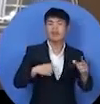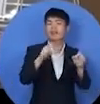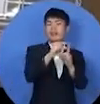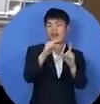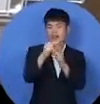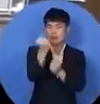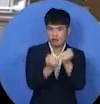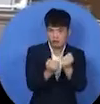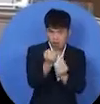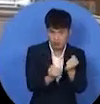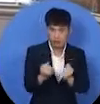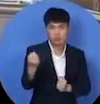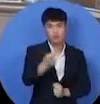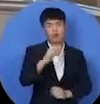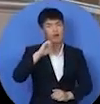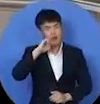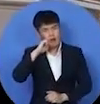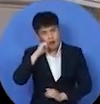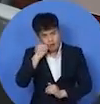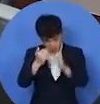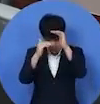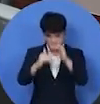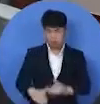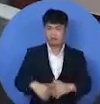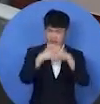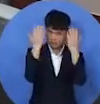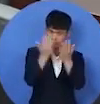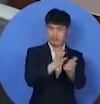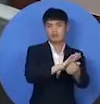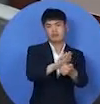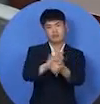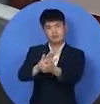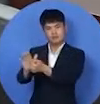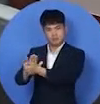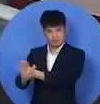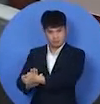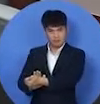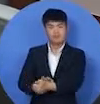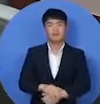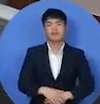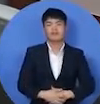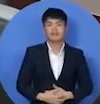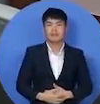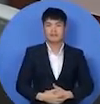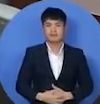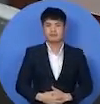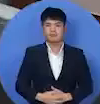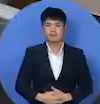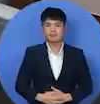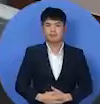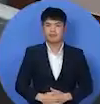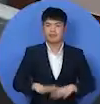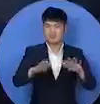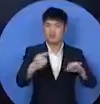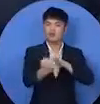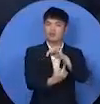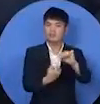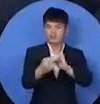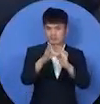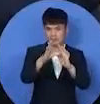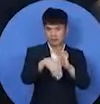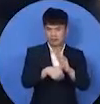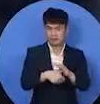세무 용어 설명부터 어려운 과세 불복 절차 등 시민들의 세금 고민을 적극적으로 해결하는 사업입니다.